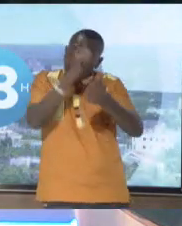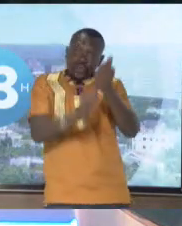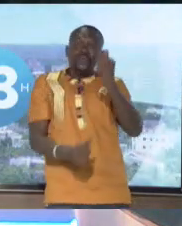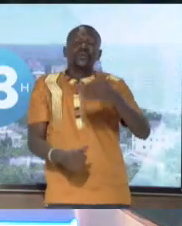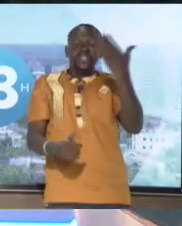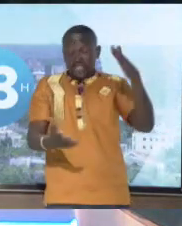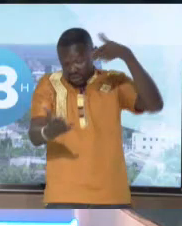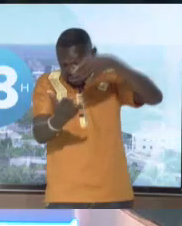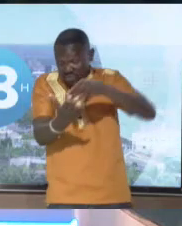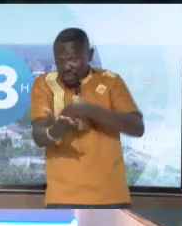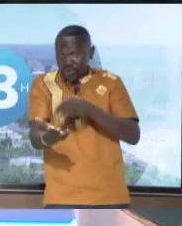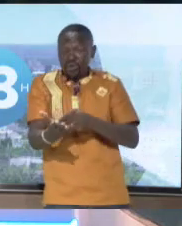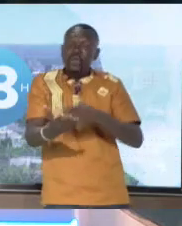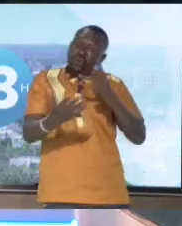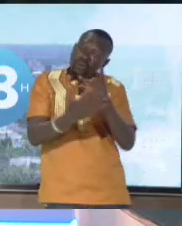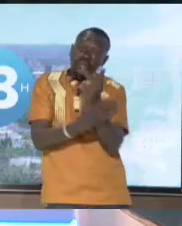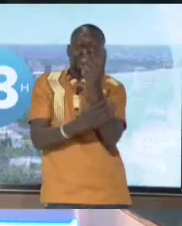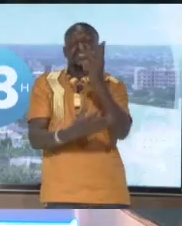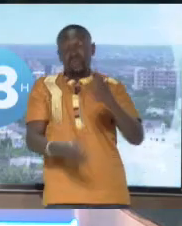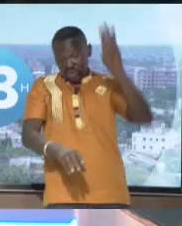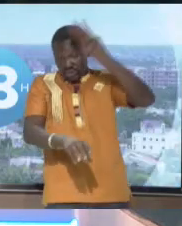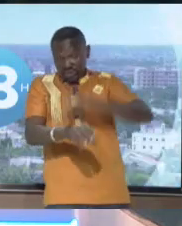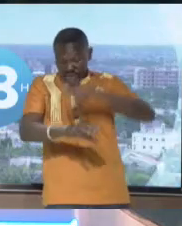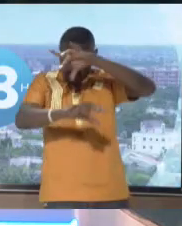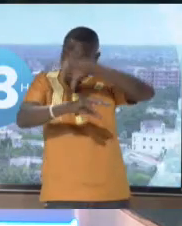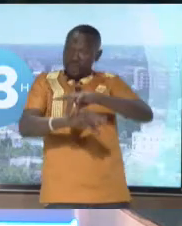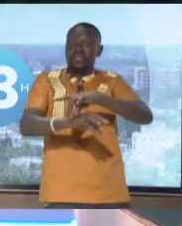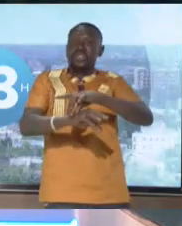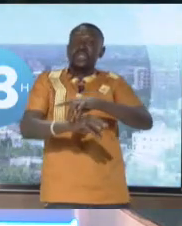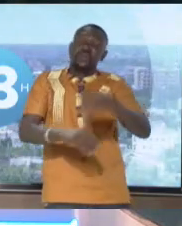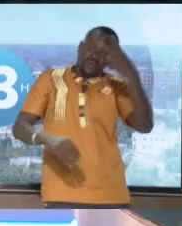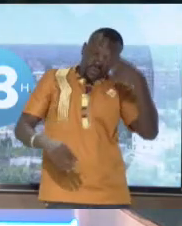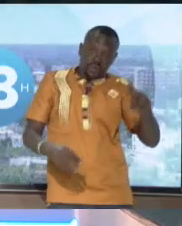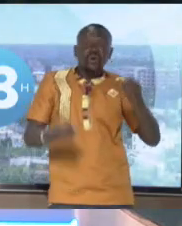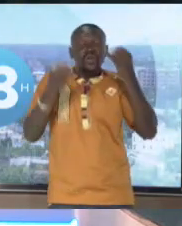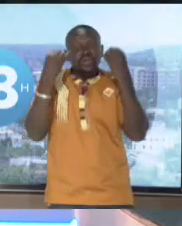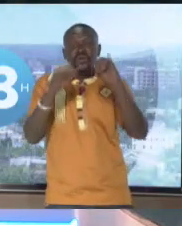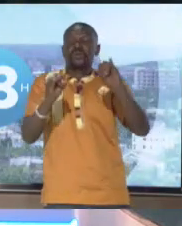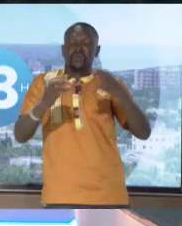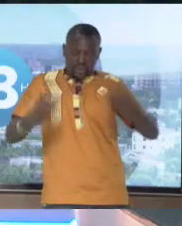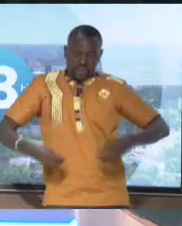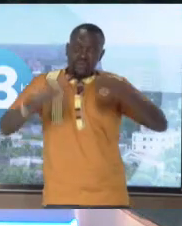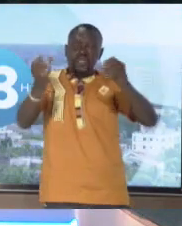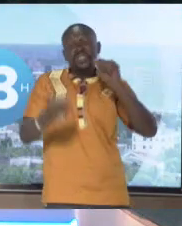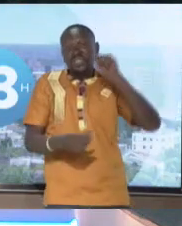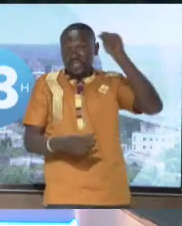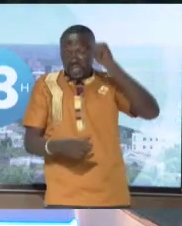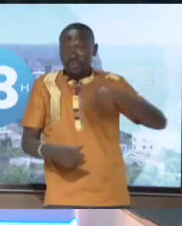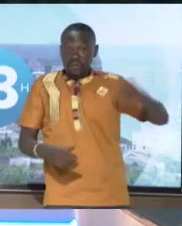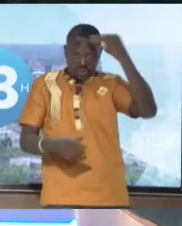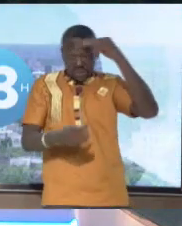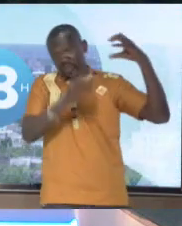seront mis en terre, sans oublier la réhabilitation de la ceinture verte. L'information a été donnée hier par le ministre en